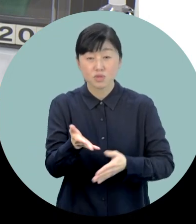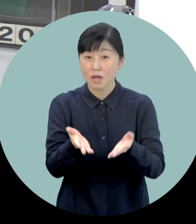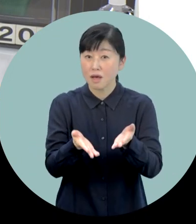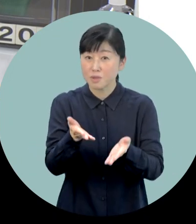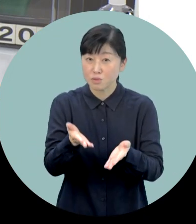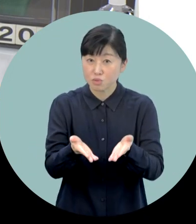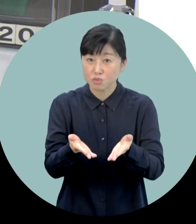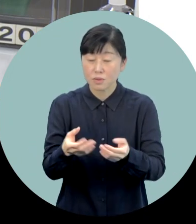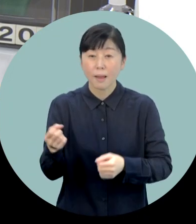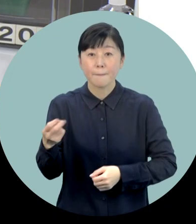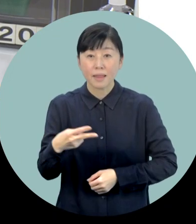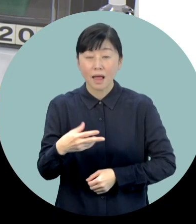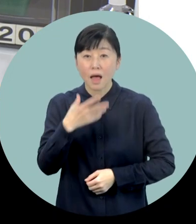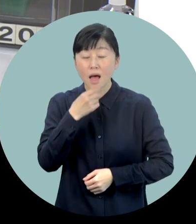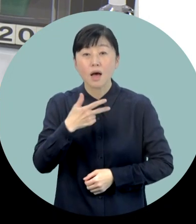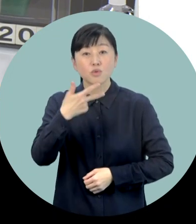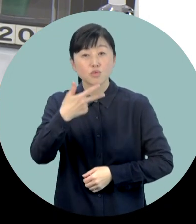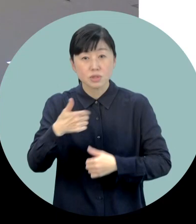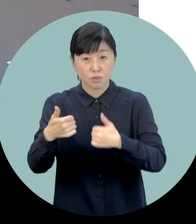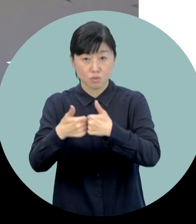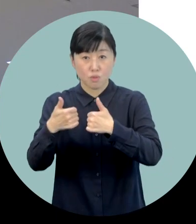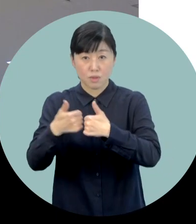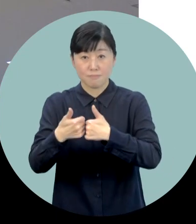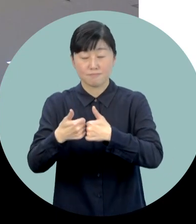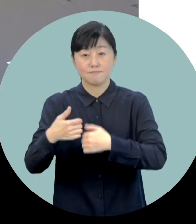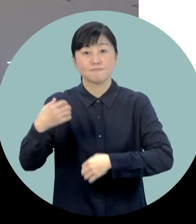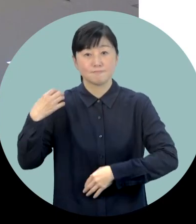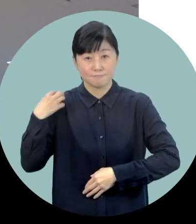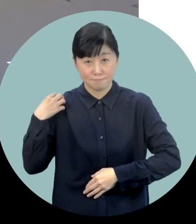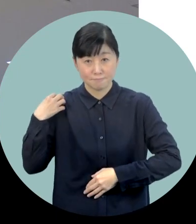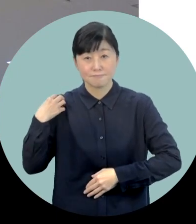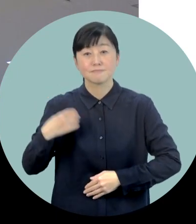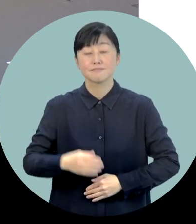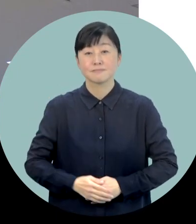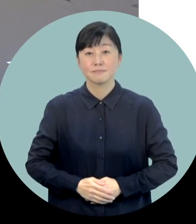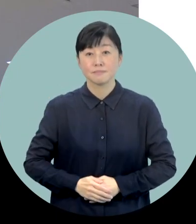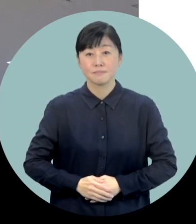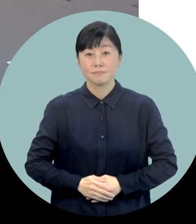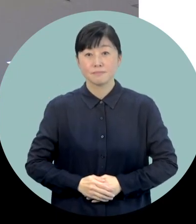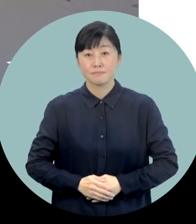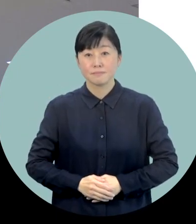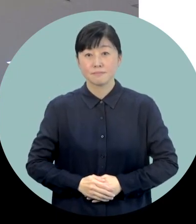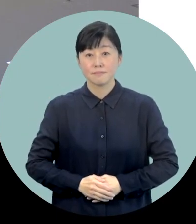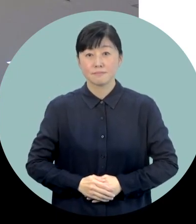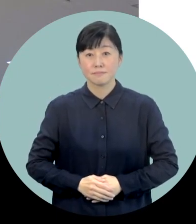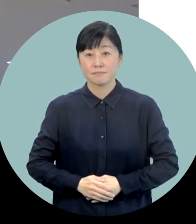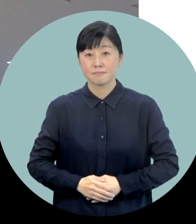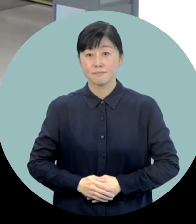サービスや福祉の相談窓口としての役割があります。